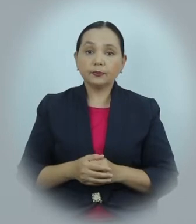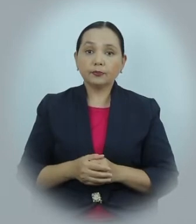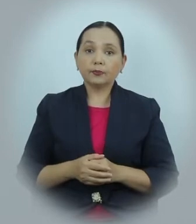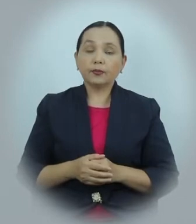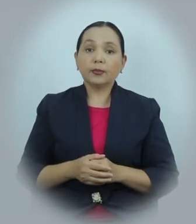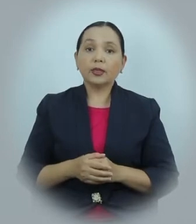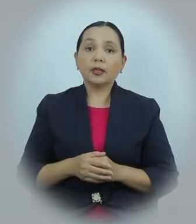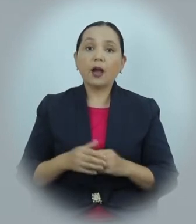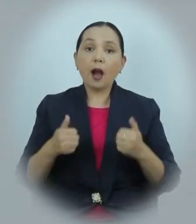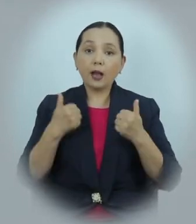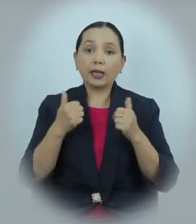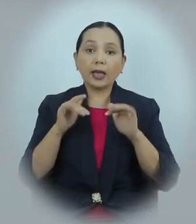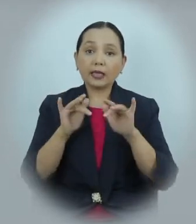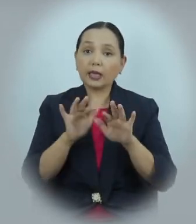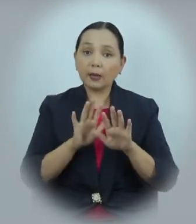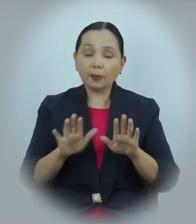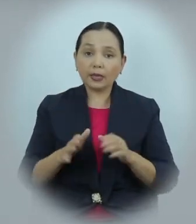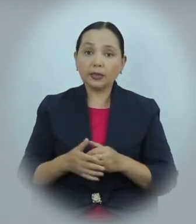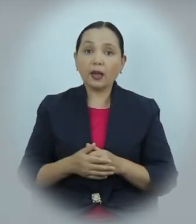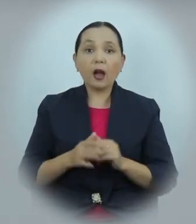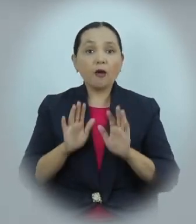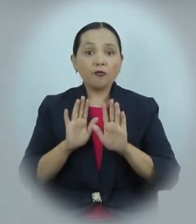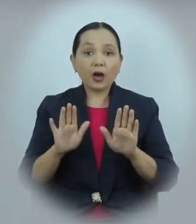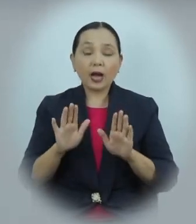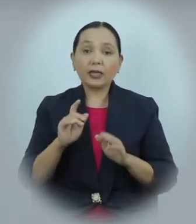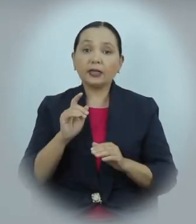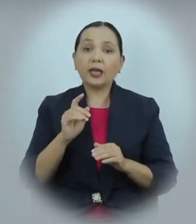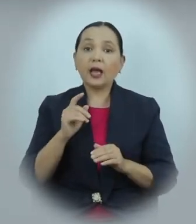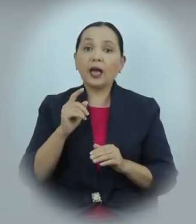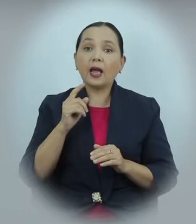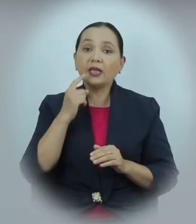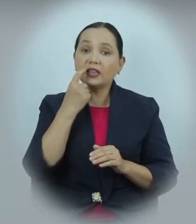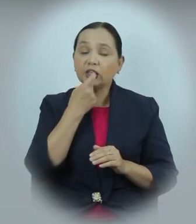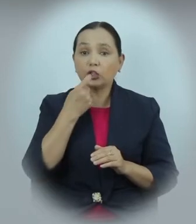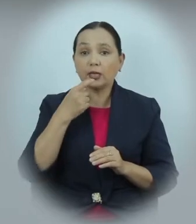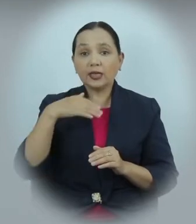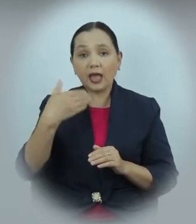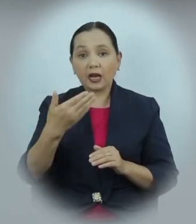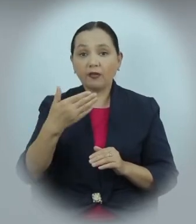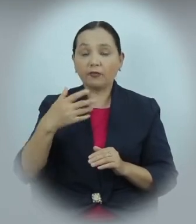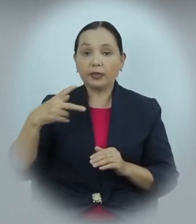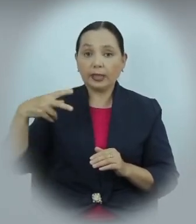Tig' tomon hech qachon harakat qilinmaydi. Faqat tishli taraf sotiladi.